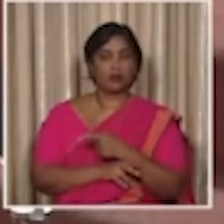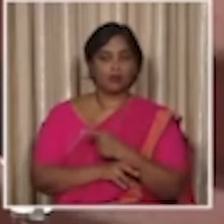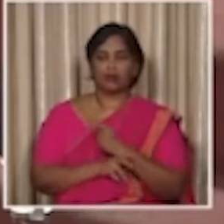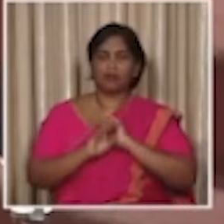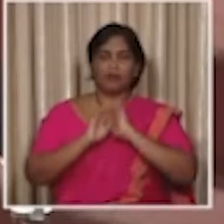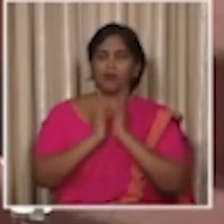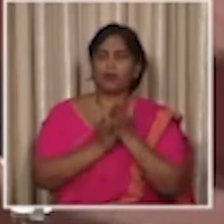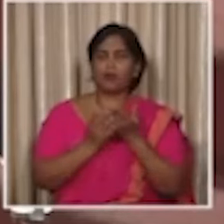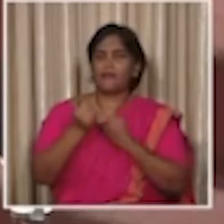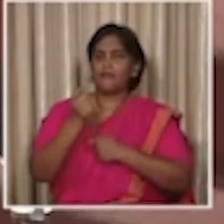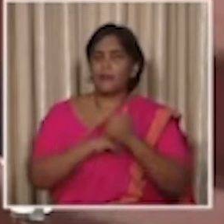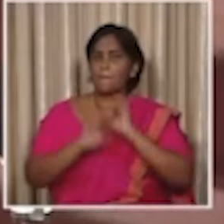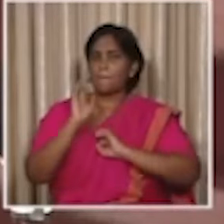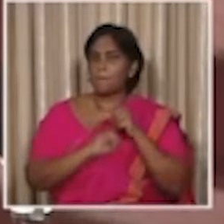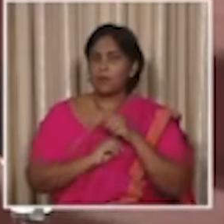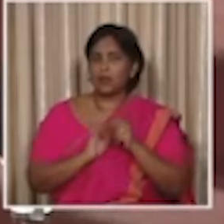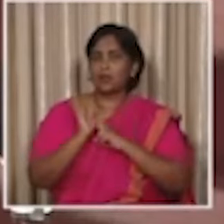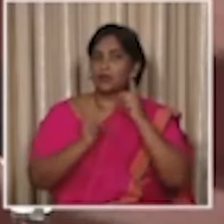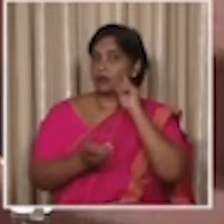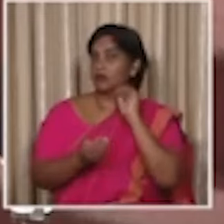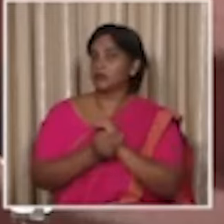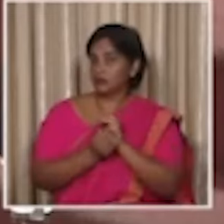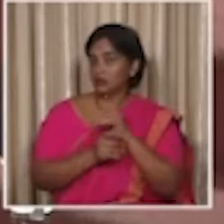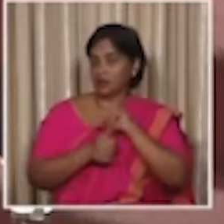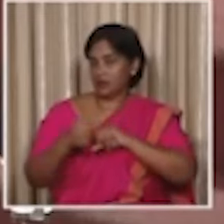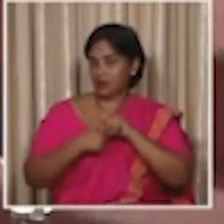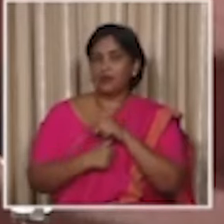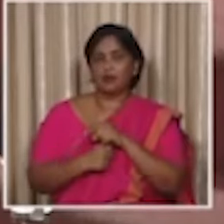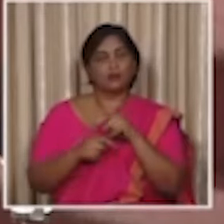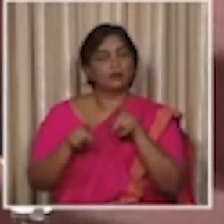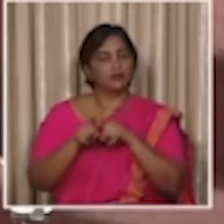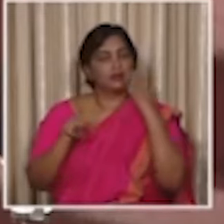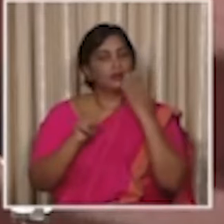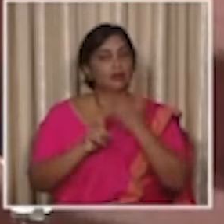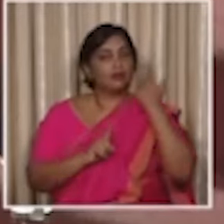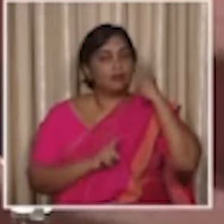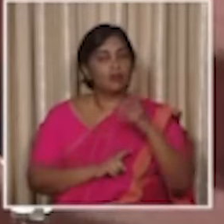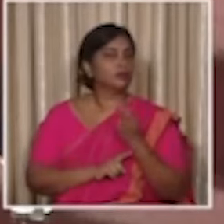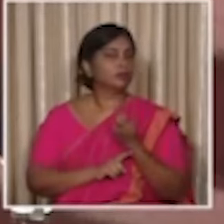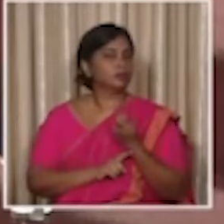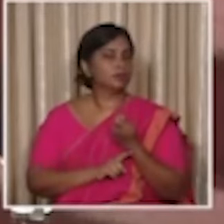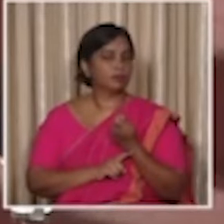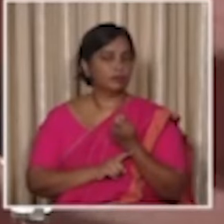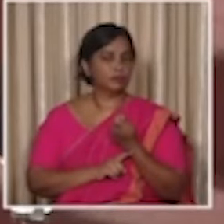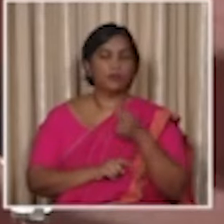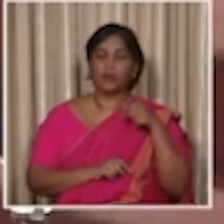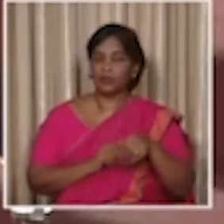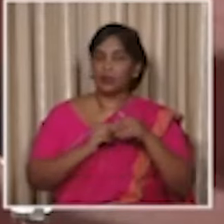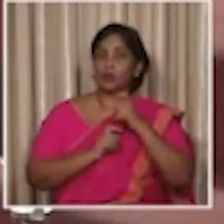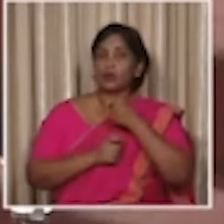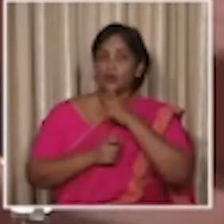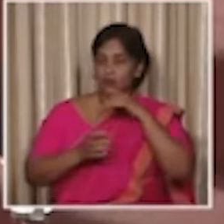नोच्चर प्रमाण अद विशेषम जाति आरक्षावट बलपान आयतन वल ये सन्दा अपेक्षा कर मुदल कोपमन दनट